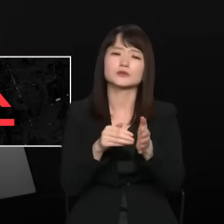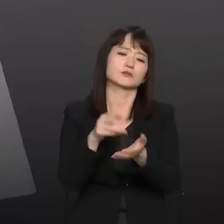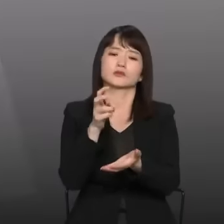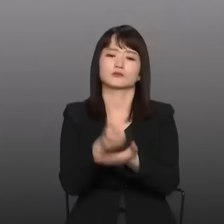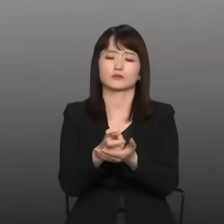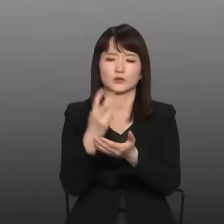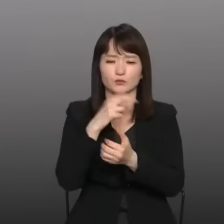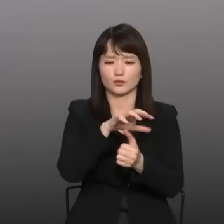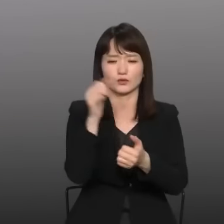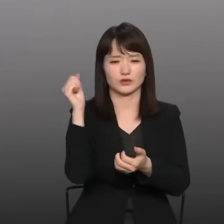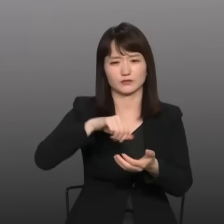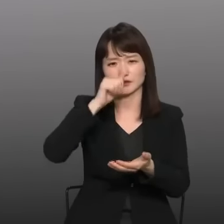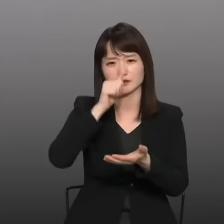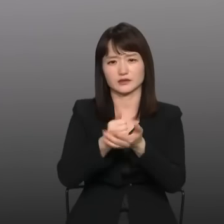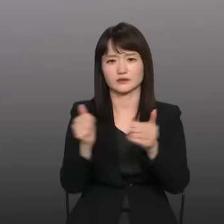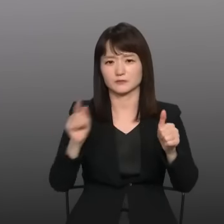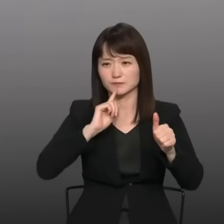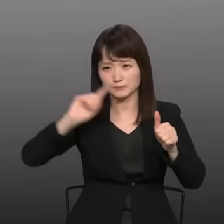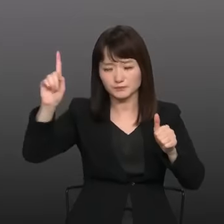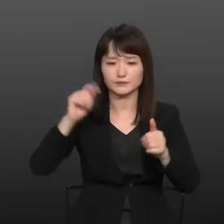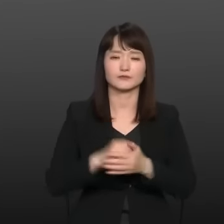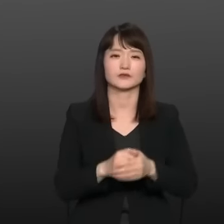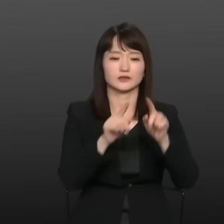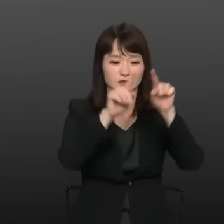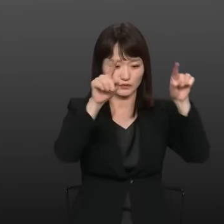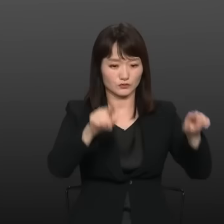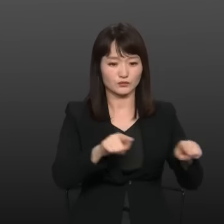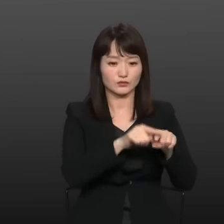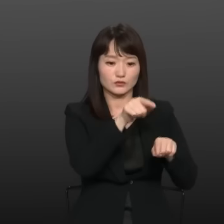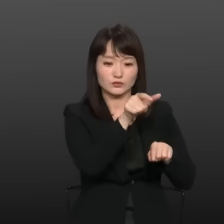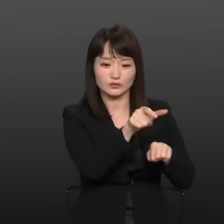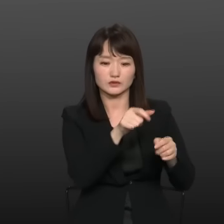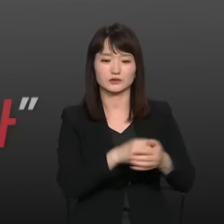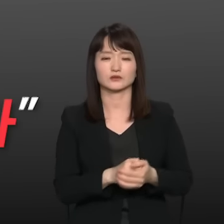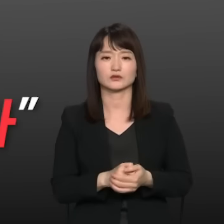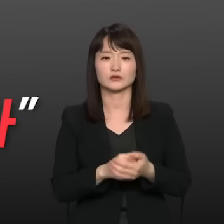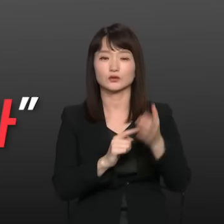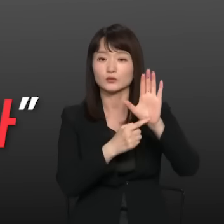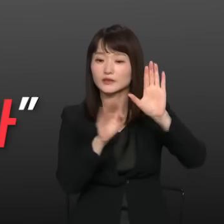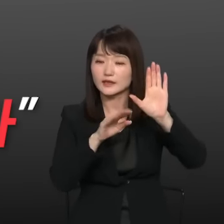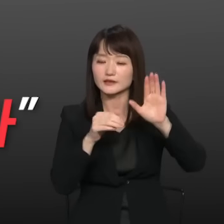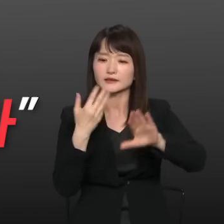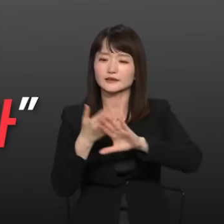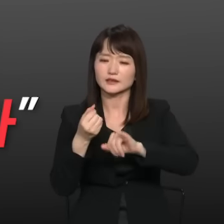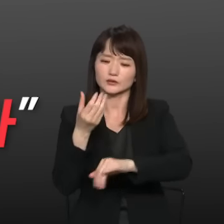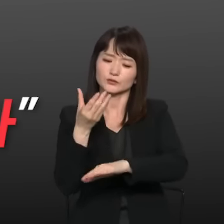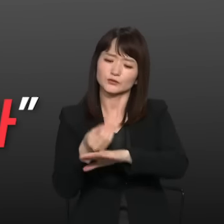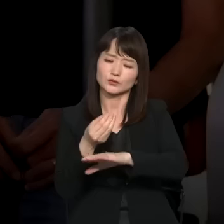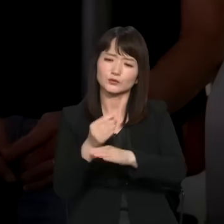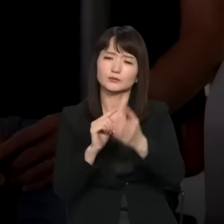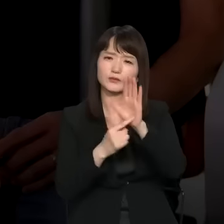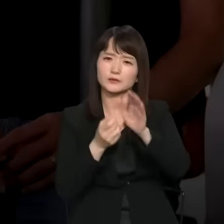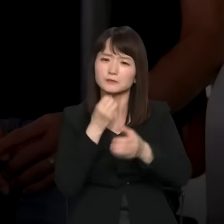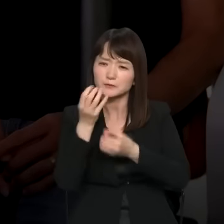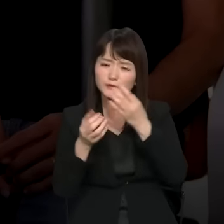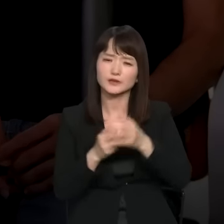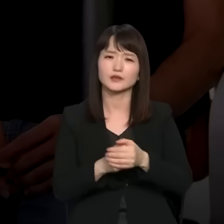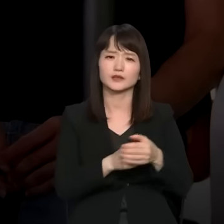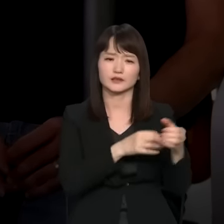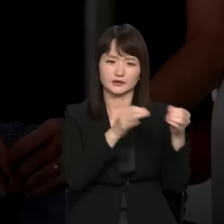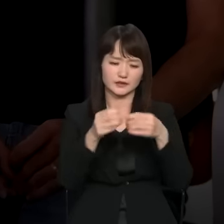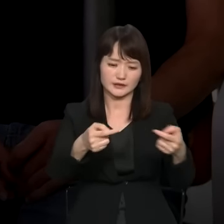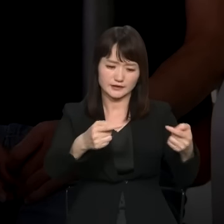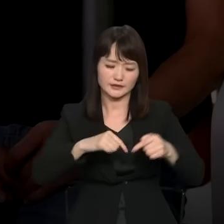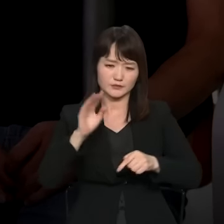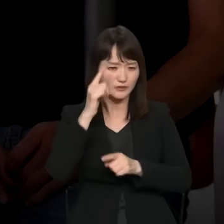기소됐습니다. 검사는 두 장짜리 공소장에서 공개되지 않은 타인 간의 대화를 녹음, 누설했다고 적었습니다. 대화에 참여하지